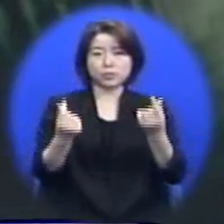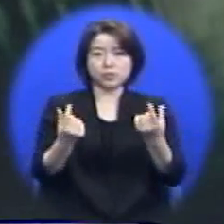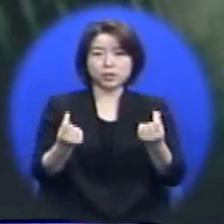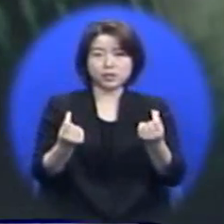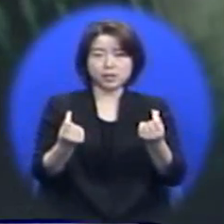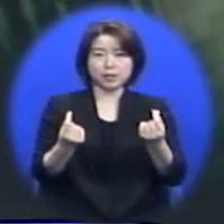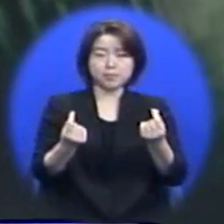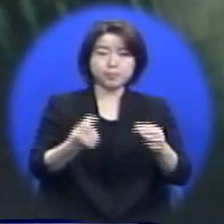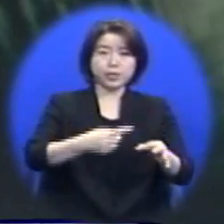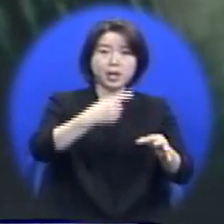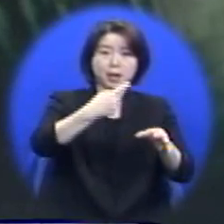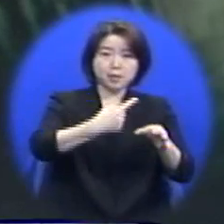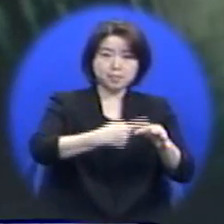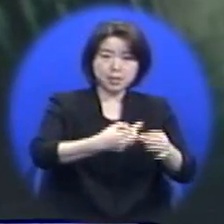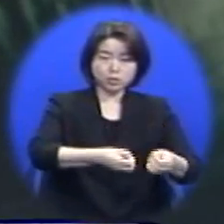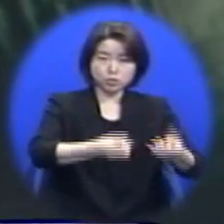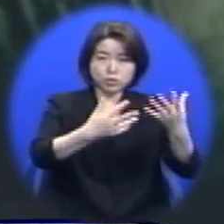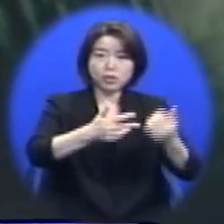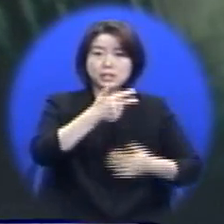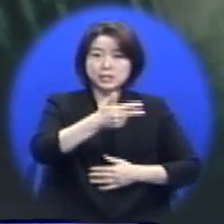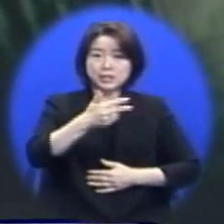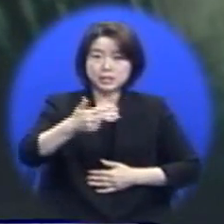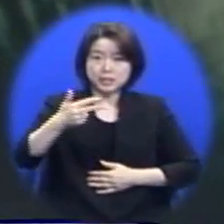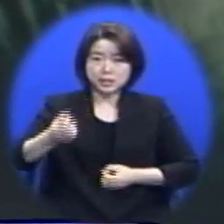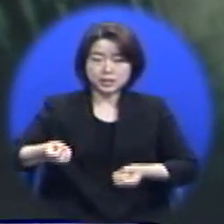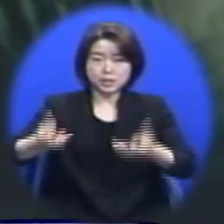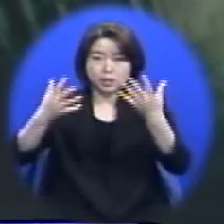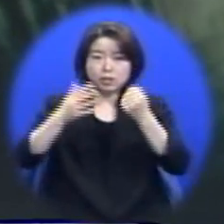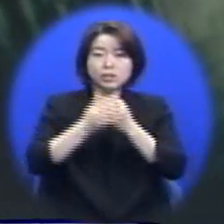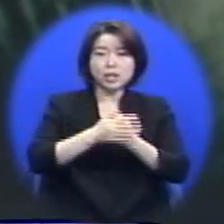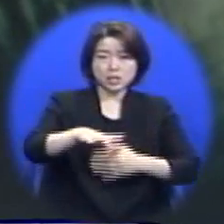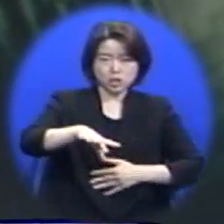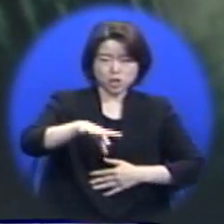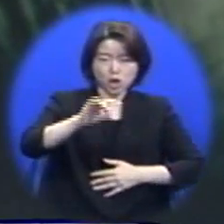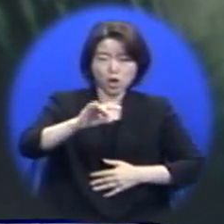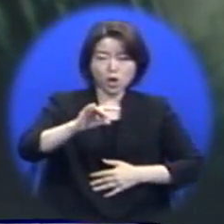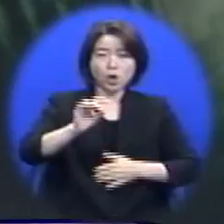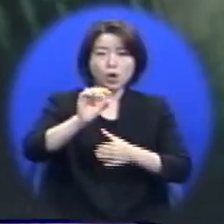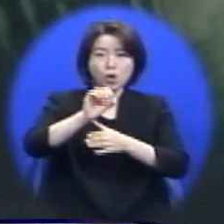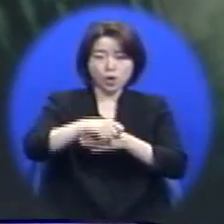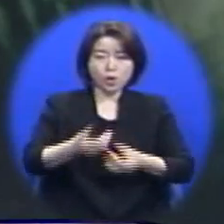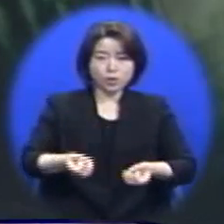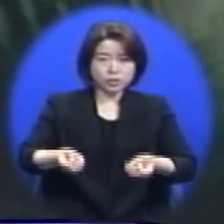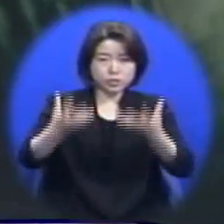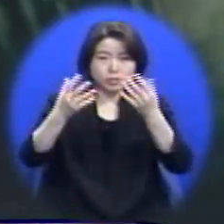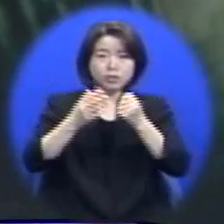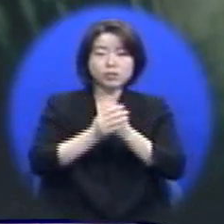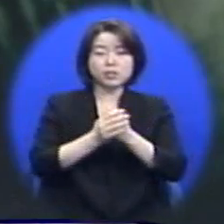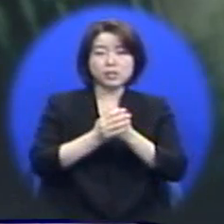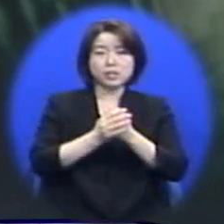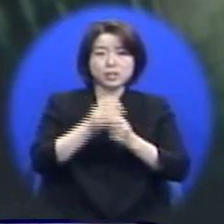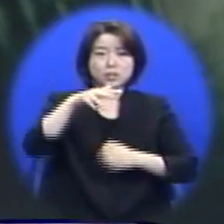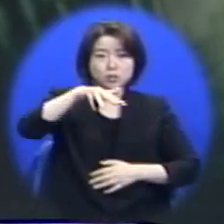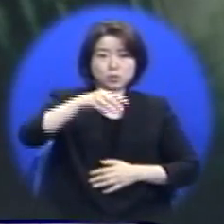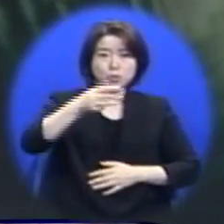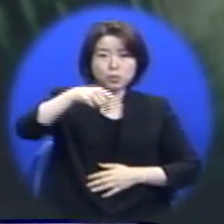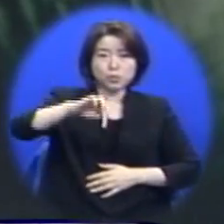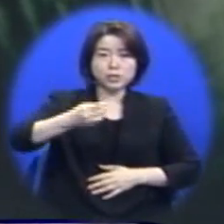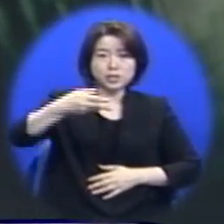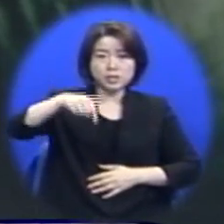맥주절, 칠칠절, 초실절, 오순절. 첫 열매를 바친다 그런 뜻에서 초실절이고,